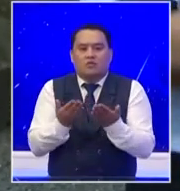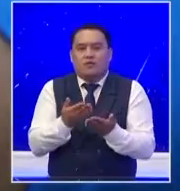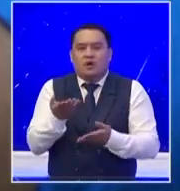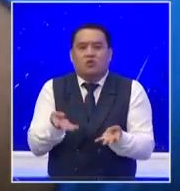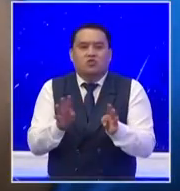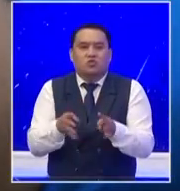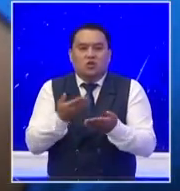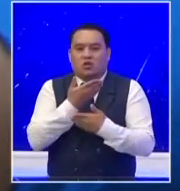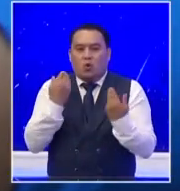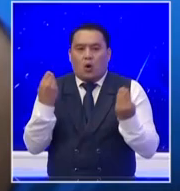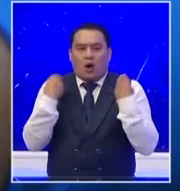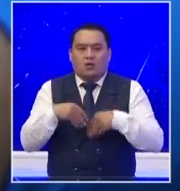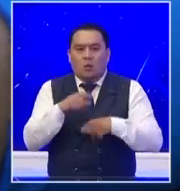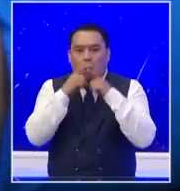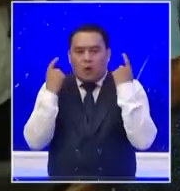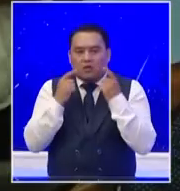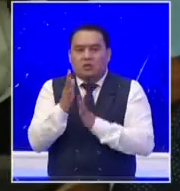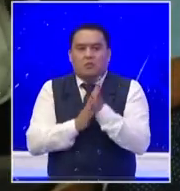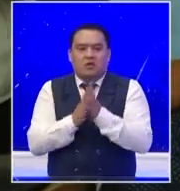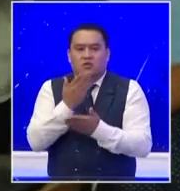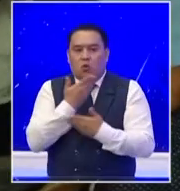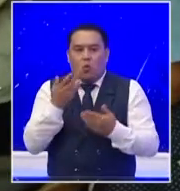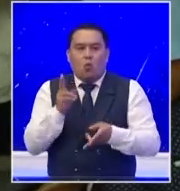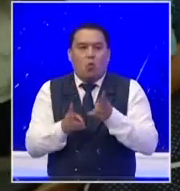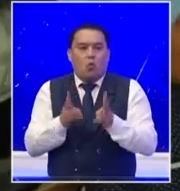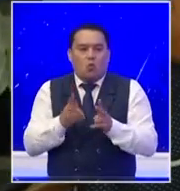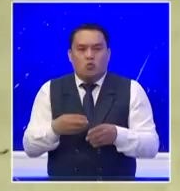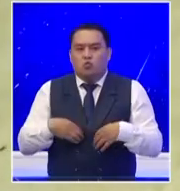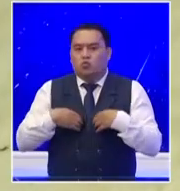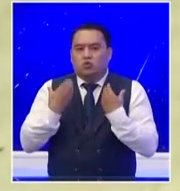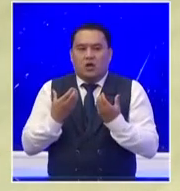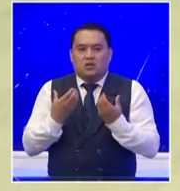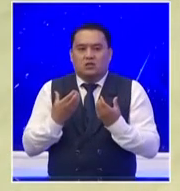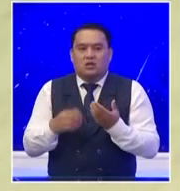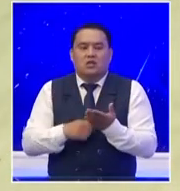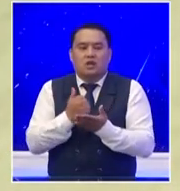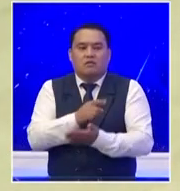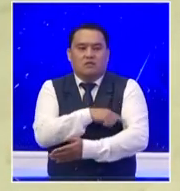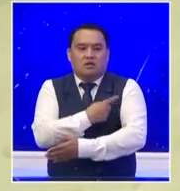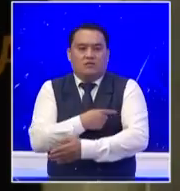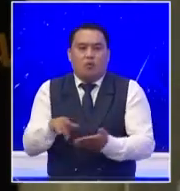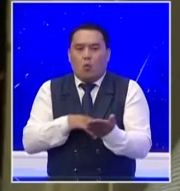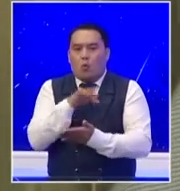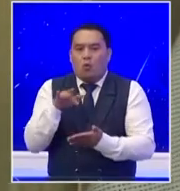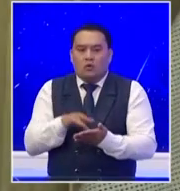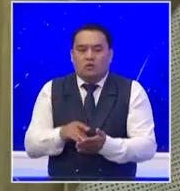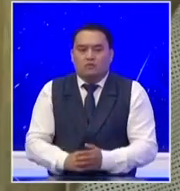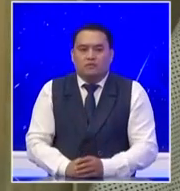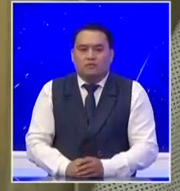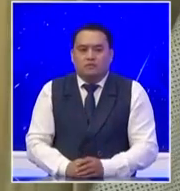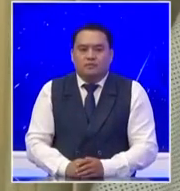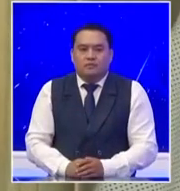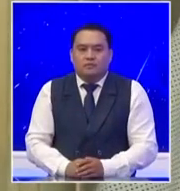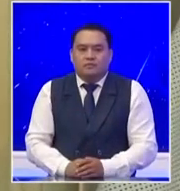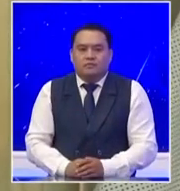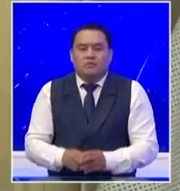не удосужились одеть маски и перчатки. Состояние кухни и вовсе вызвало шок главного санврача города. Согласно санитарных